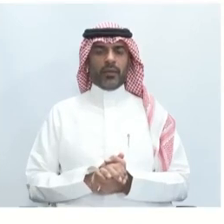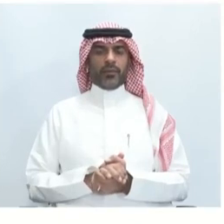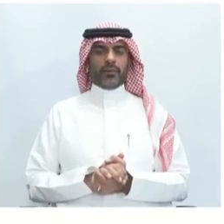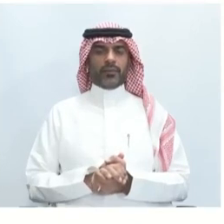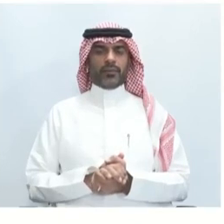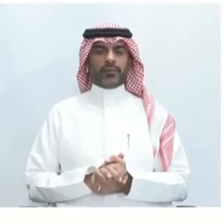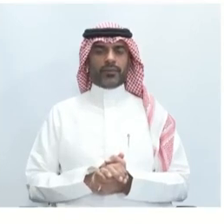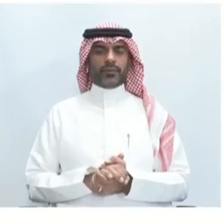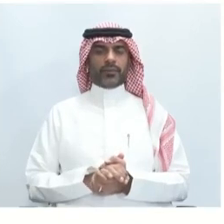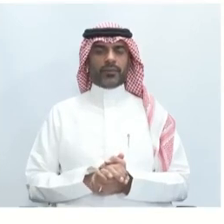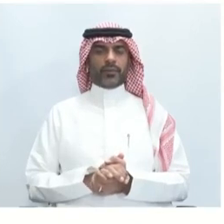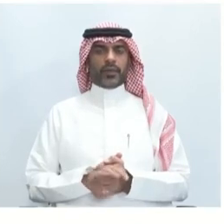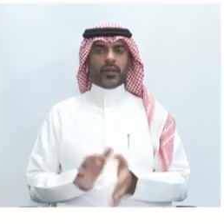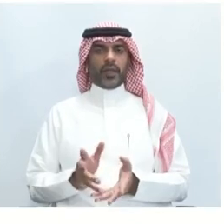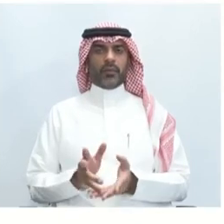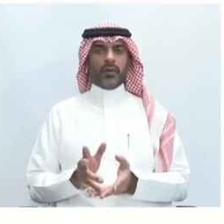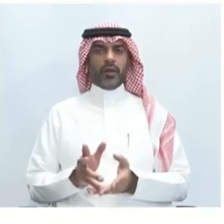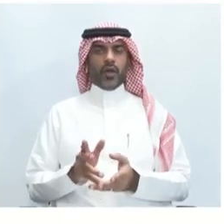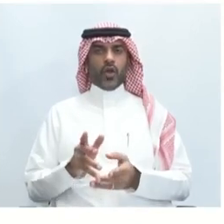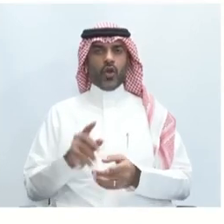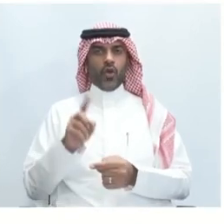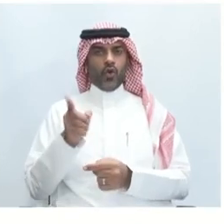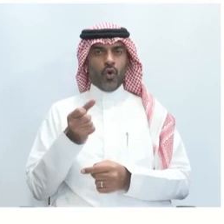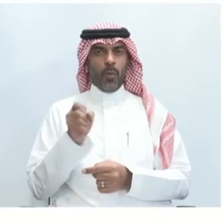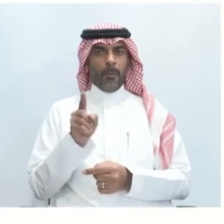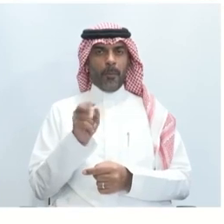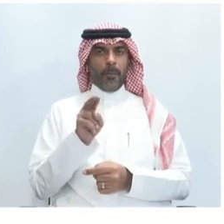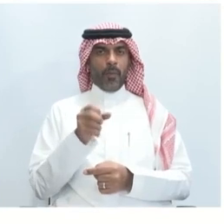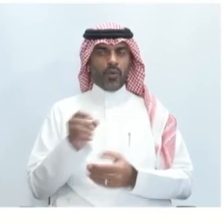طيب اين تستخدم عاده الروبوتات المتنقله